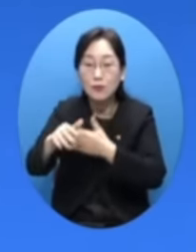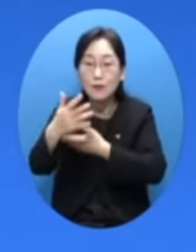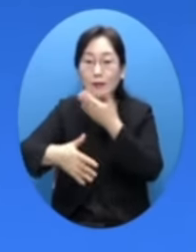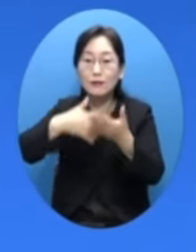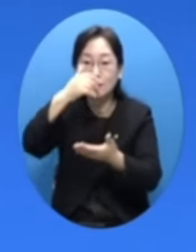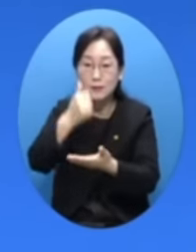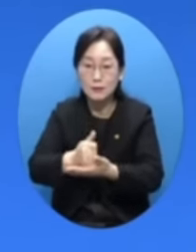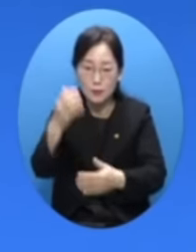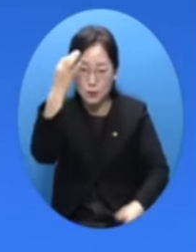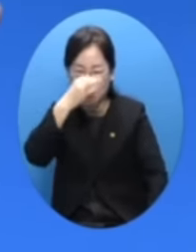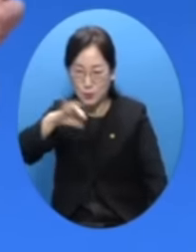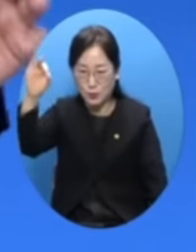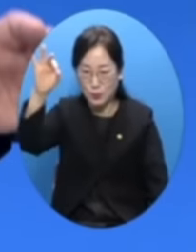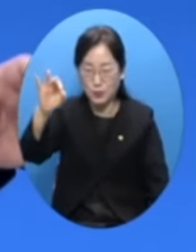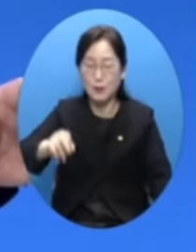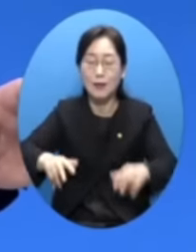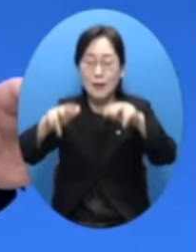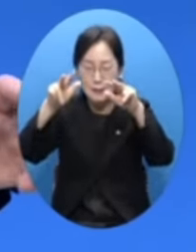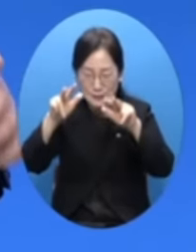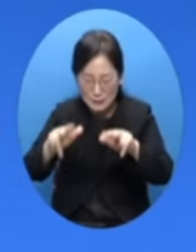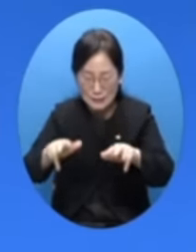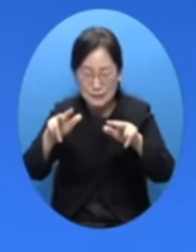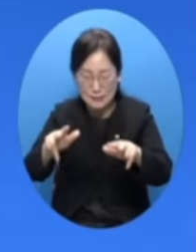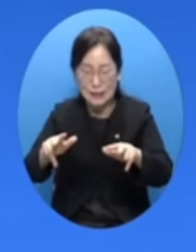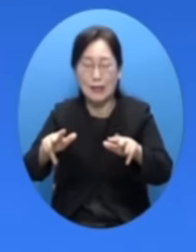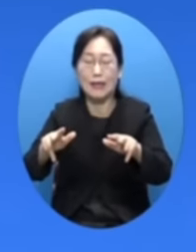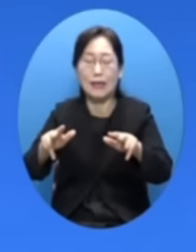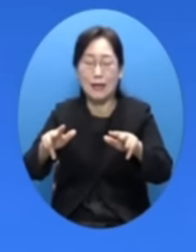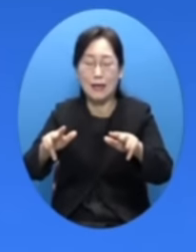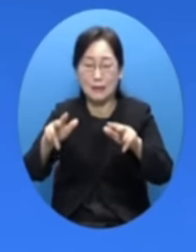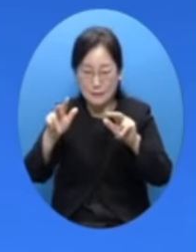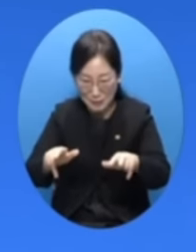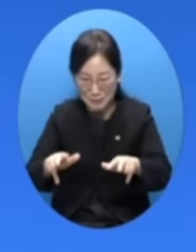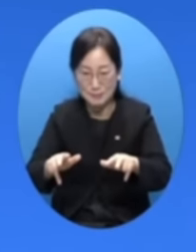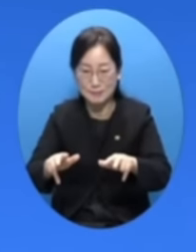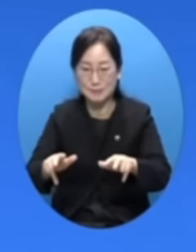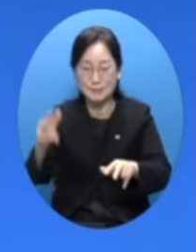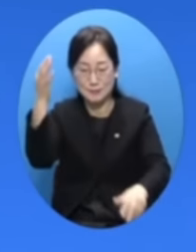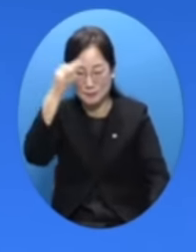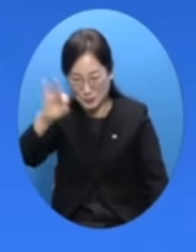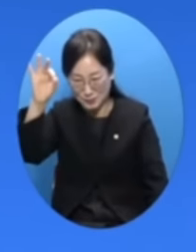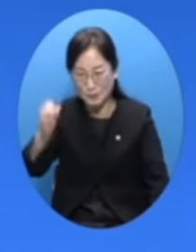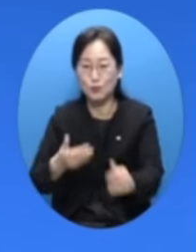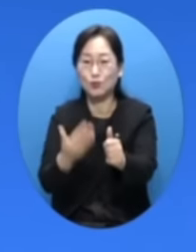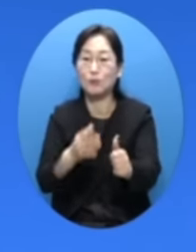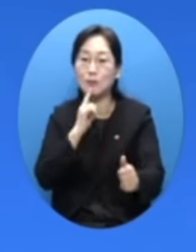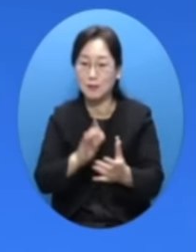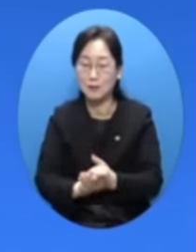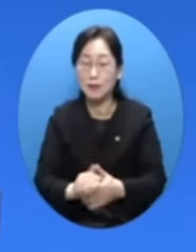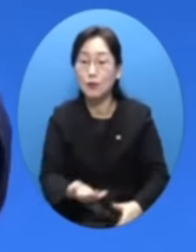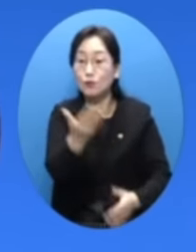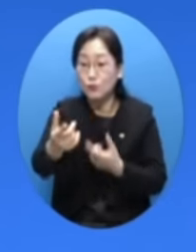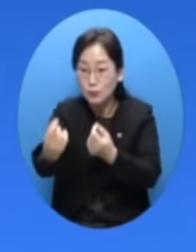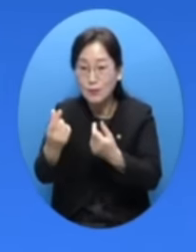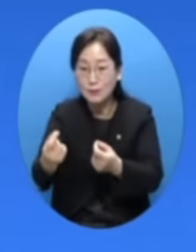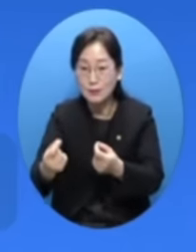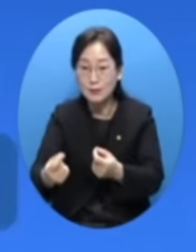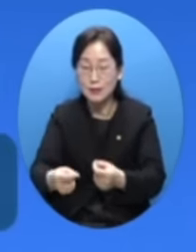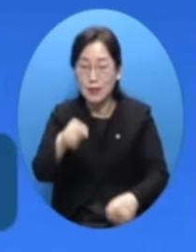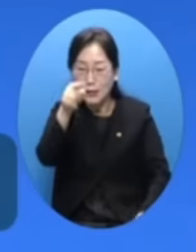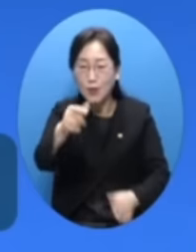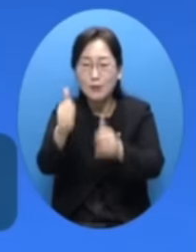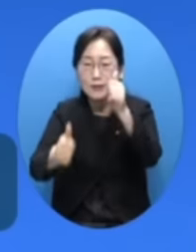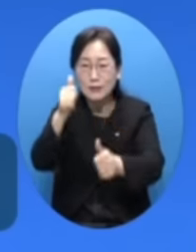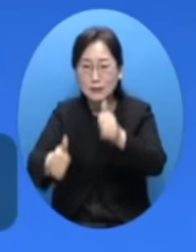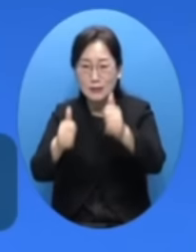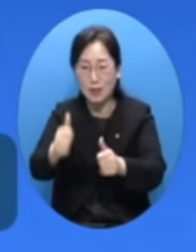하나님께서 인정하신 이제야 너의 믿음을 내가 인정하겠다. 우리도 이와 같이 하나님께로부터 너의 신앙과